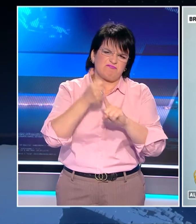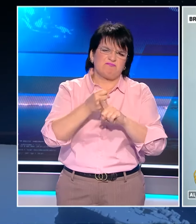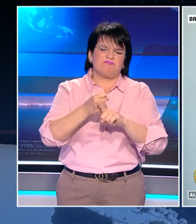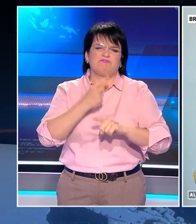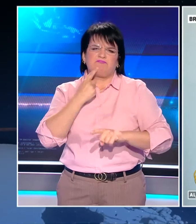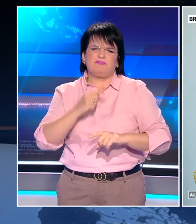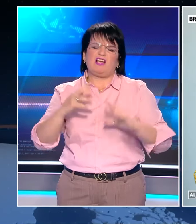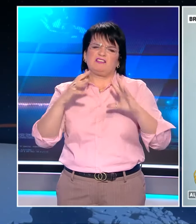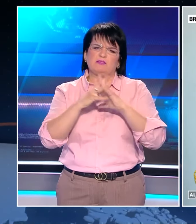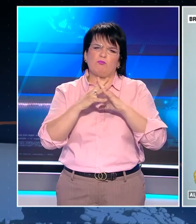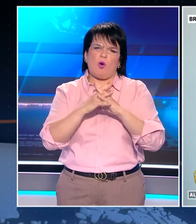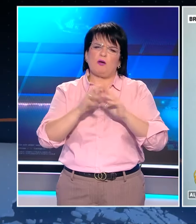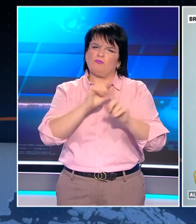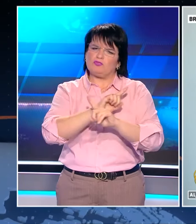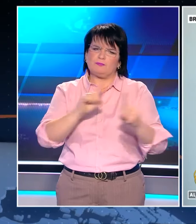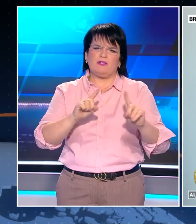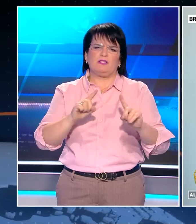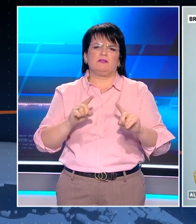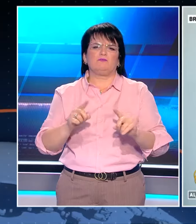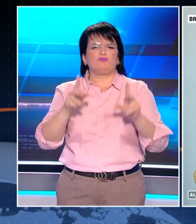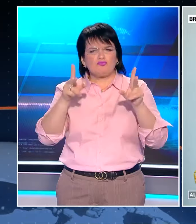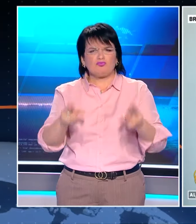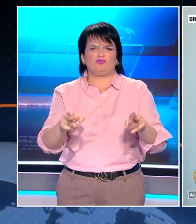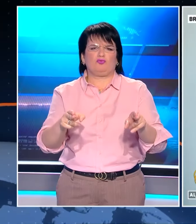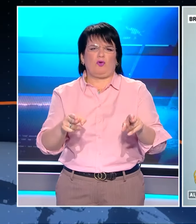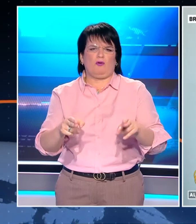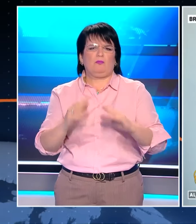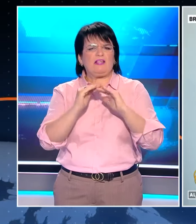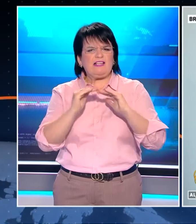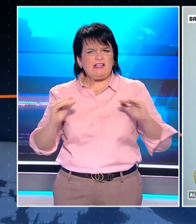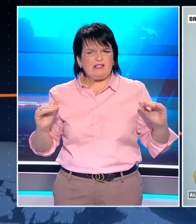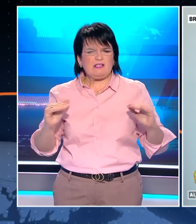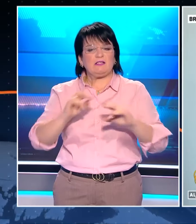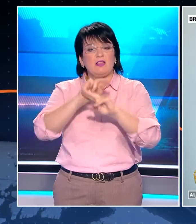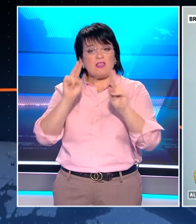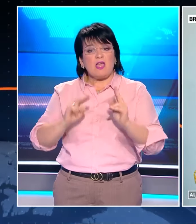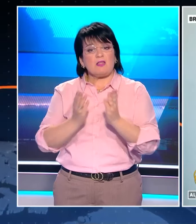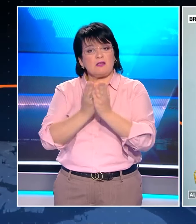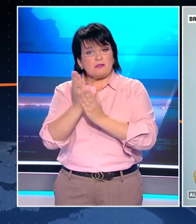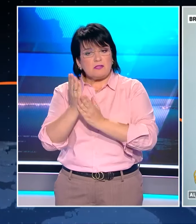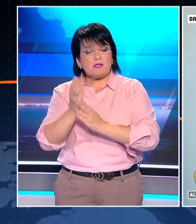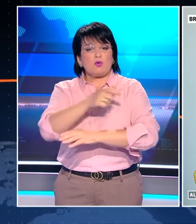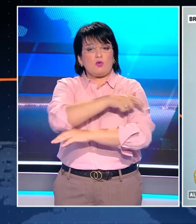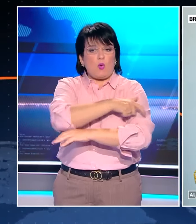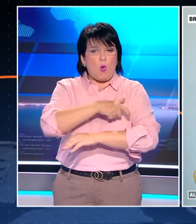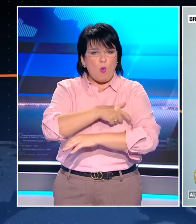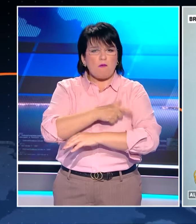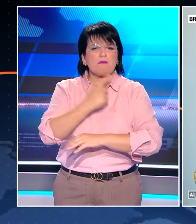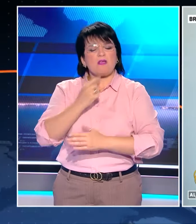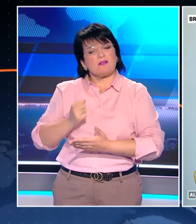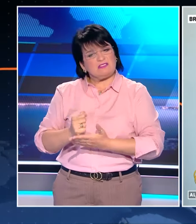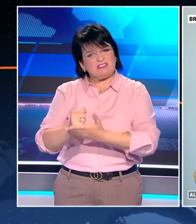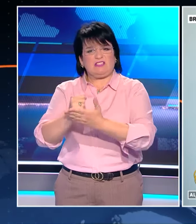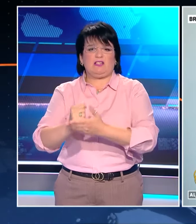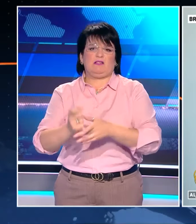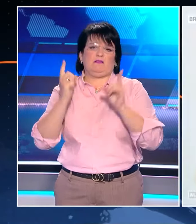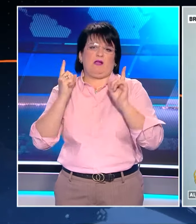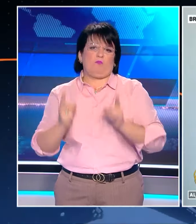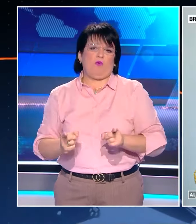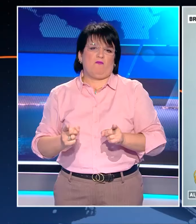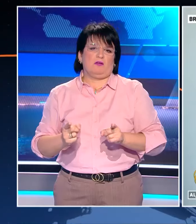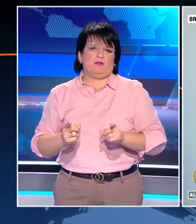our voice not only for an immediate ceasefire, but also to back international law and the United Nations